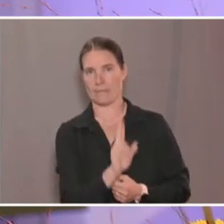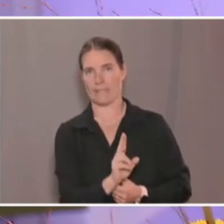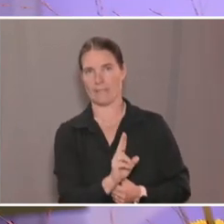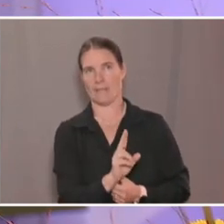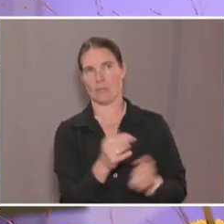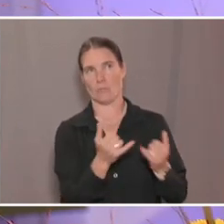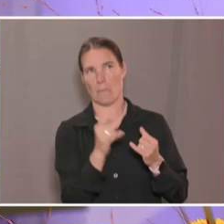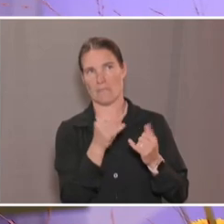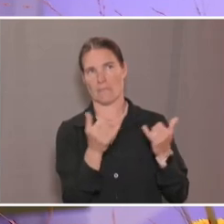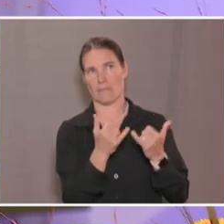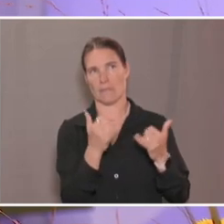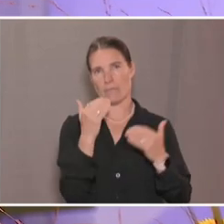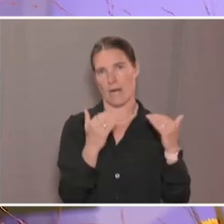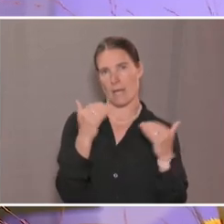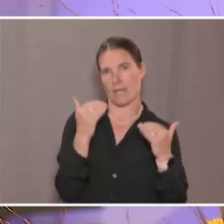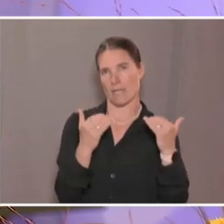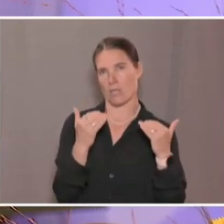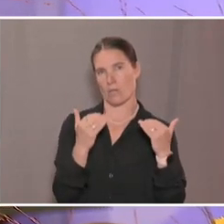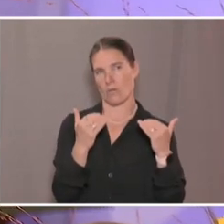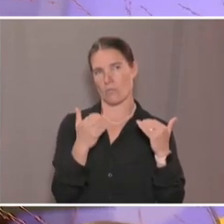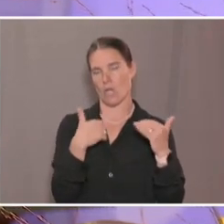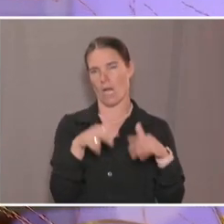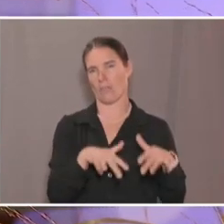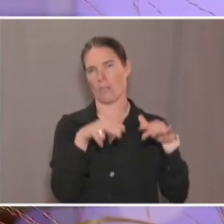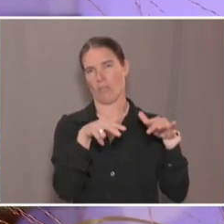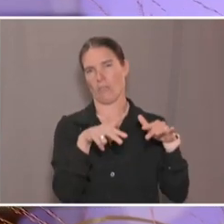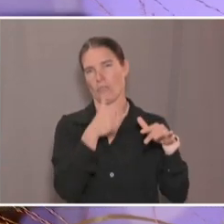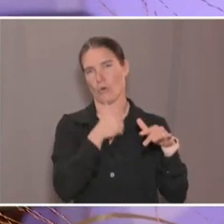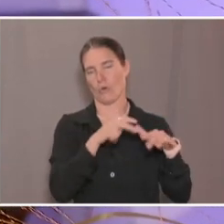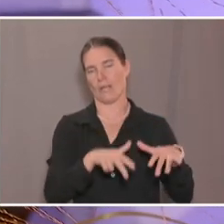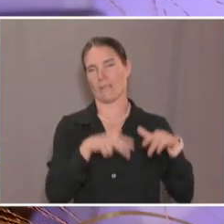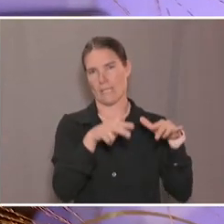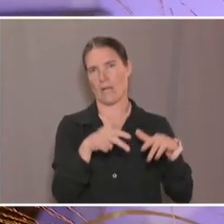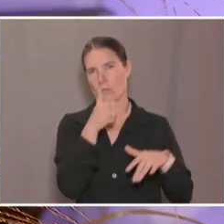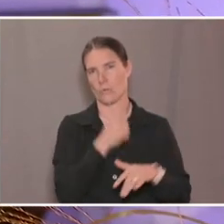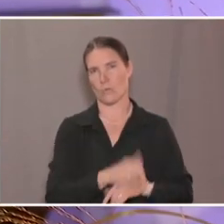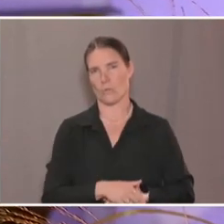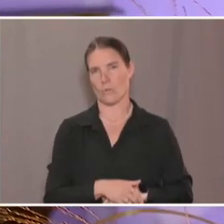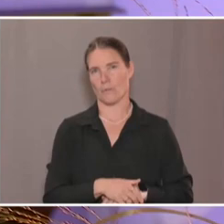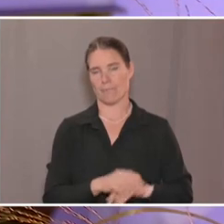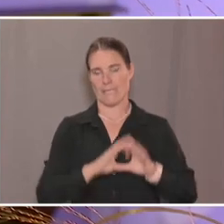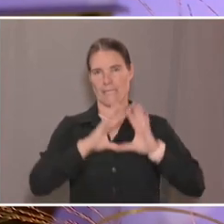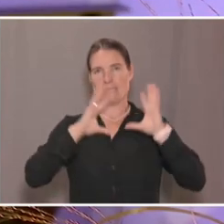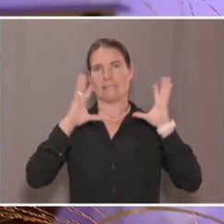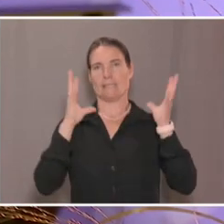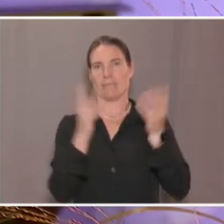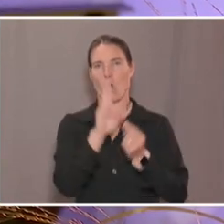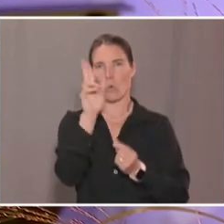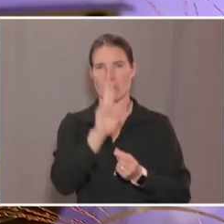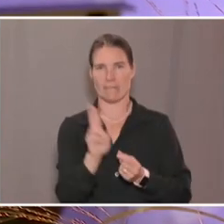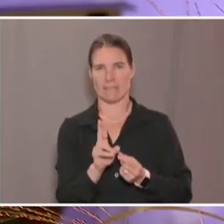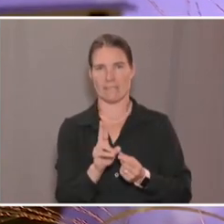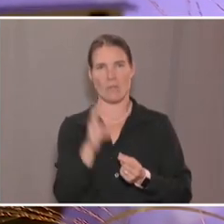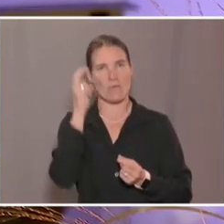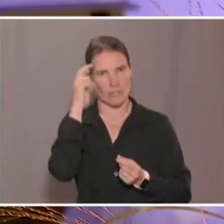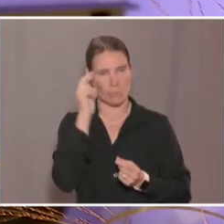so, als wenn jemand, ich glaube, 18 wird. Denn im Kontext der Universitäten seid ihr wirklich